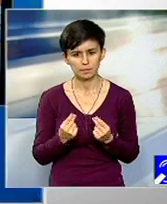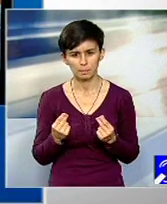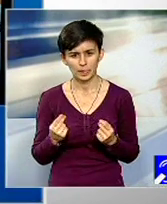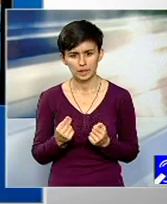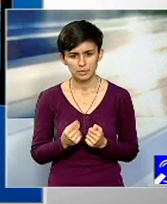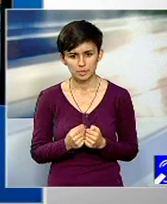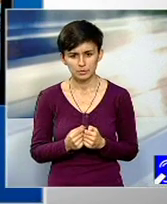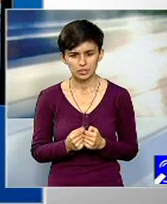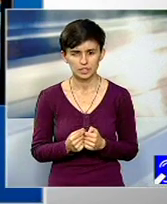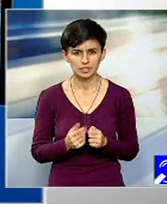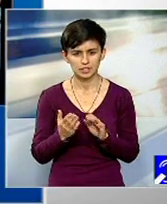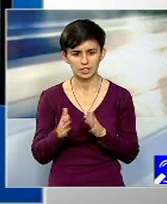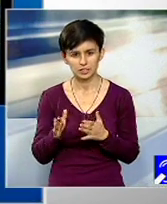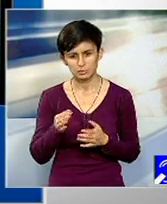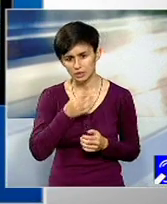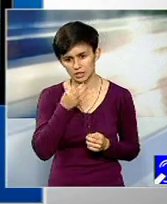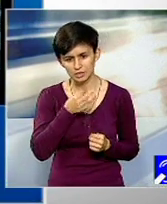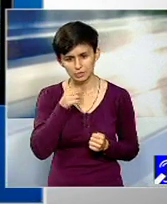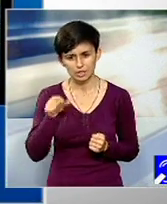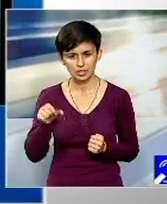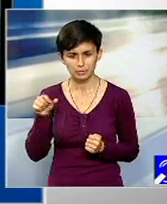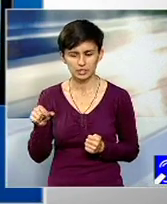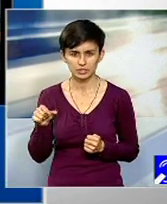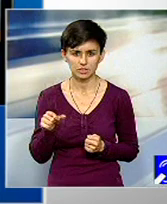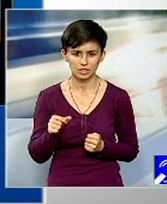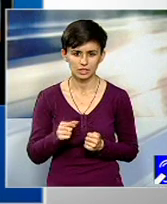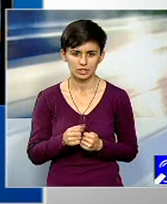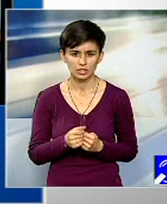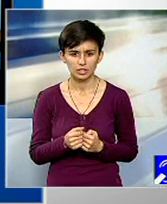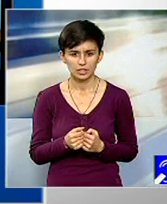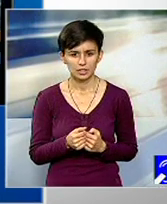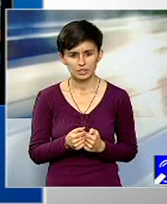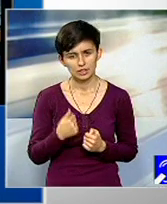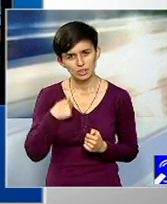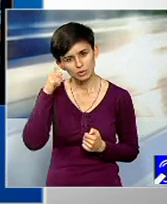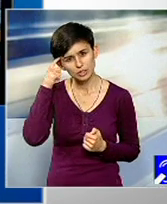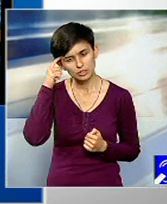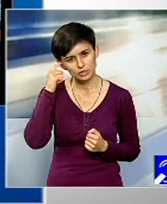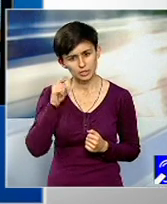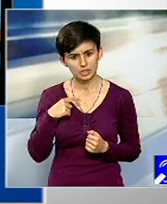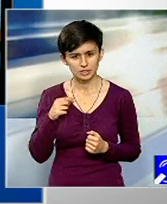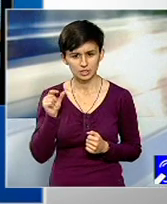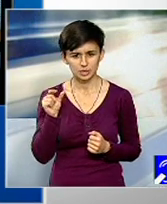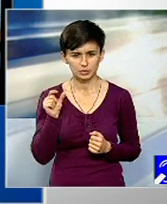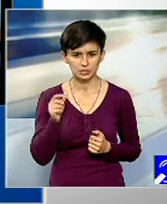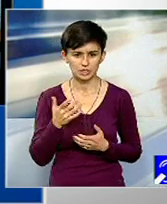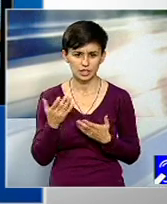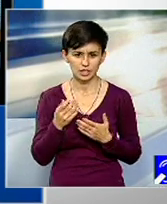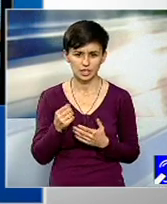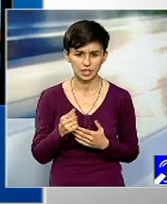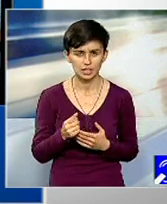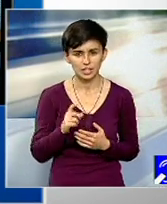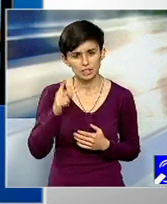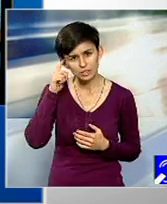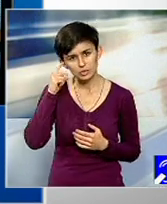să începem prin a le spune celor care ne urmăresc. Știu că sunt puțini aceia care nu știu despre ce este vorba, dar ce